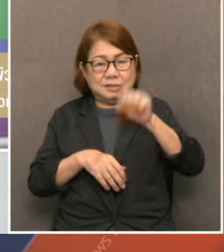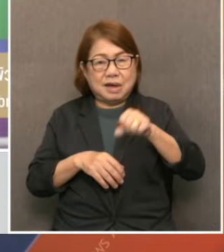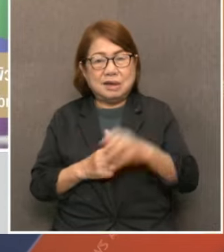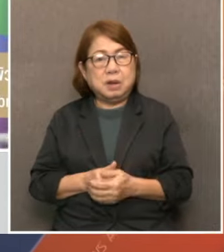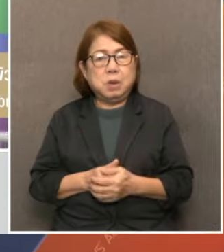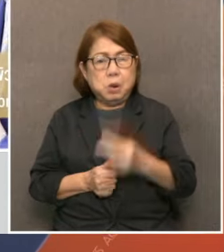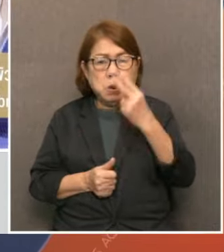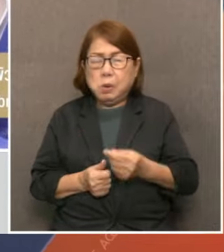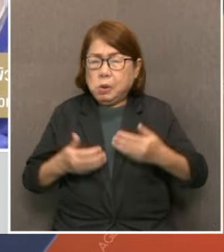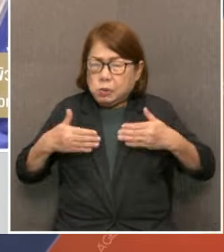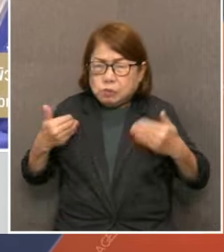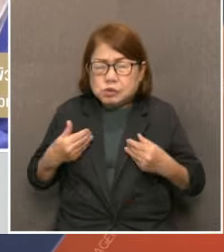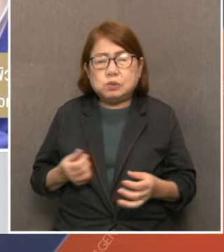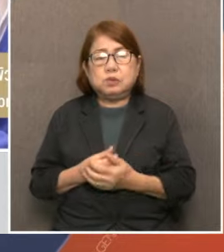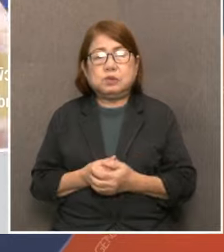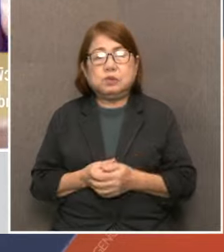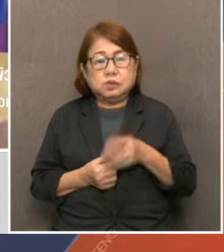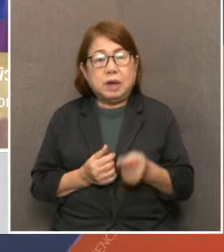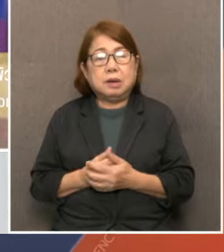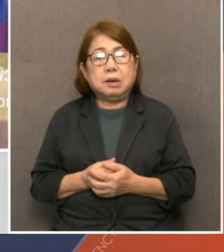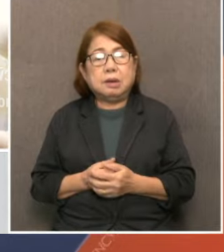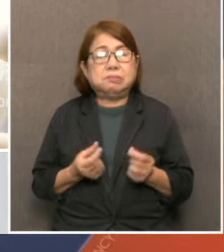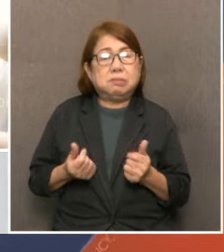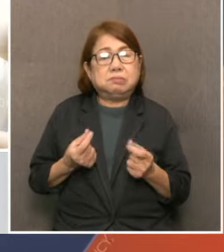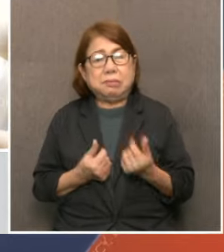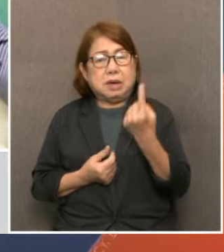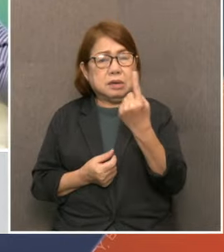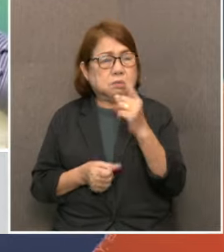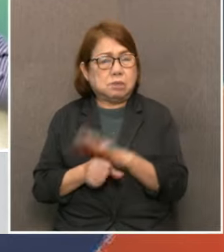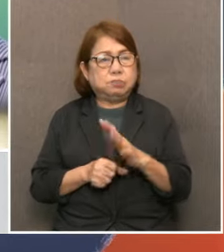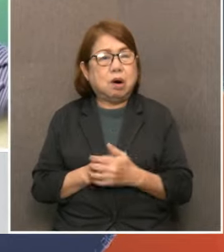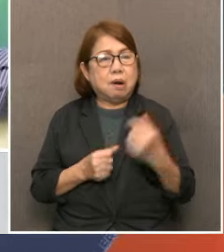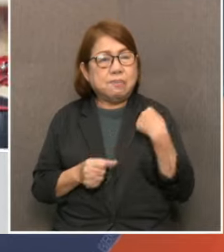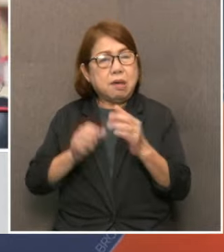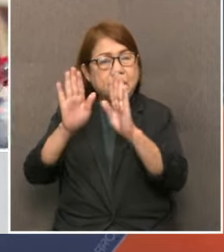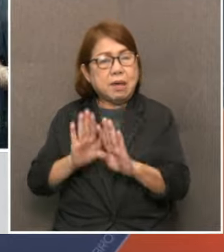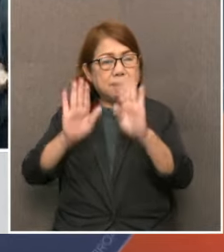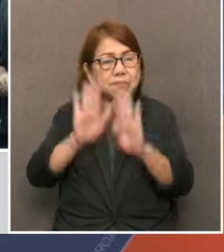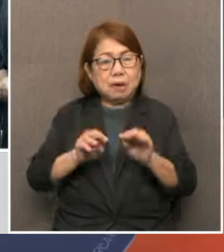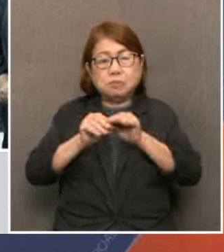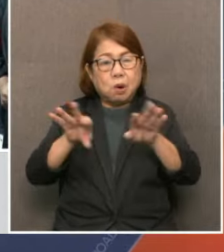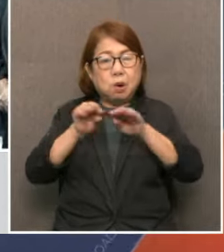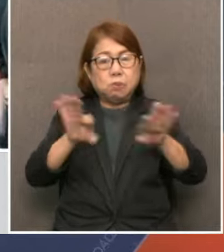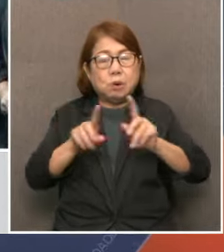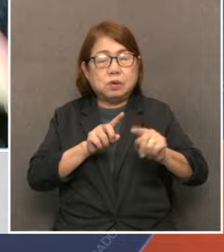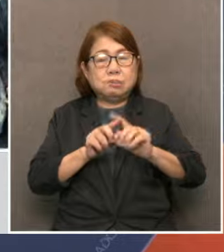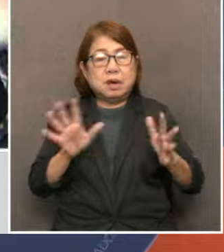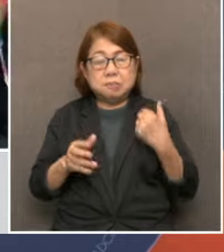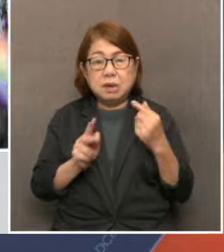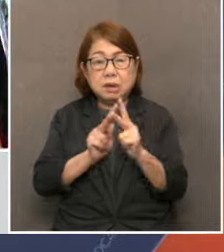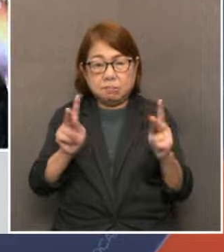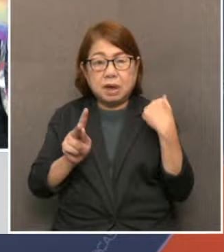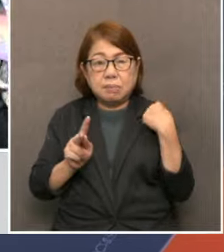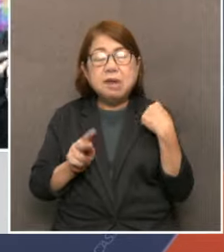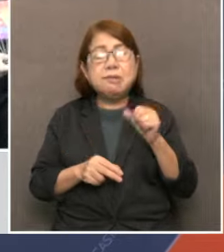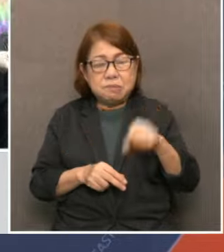มากเต็มที่มากเพราะทุกคนมานี่คือไม่ใช่แค่เต้นอย่างเดียวนะคะมันมีเทคนิคของการโชว์Offบนเวทีที่เยอะมากต้องมีกรรมการตัดสินหาผู้